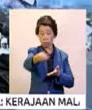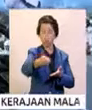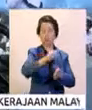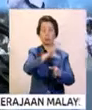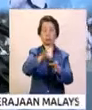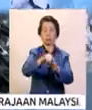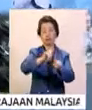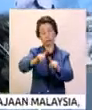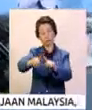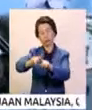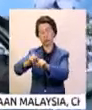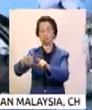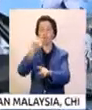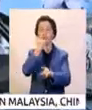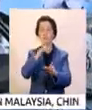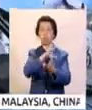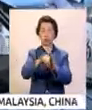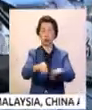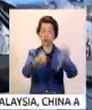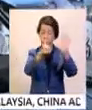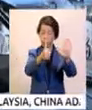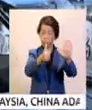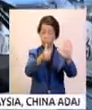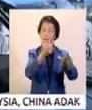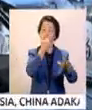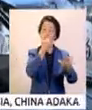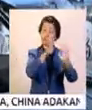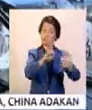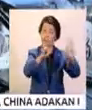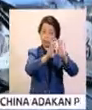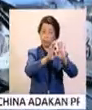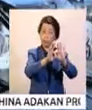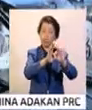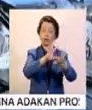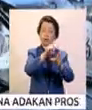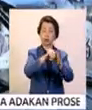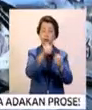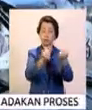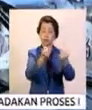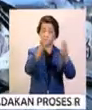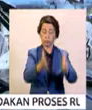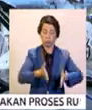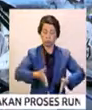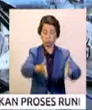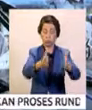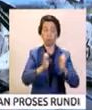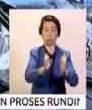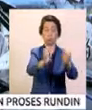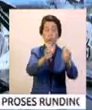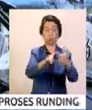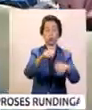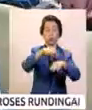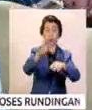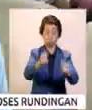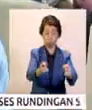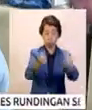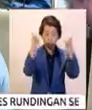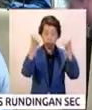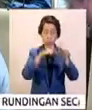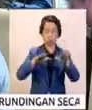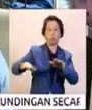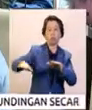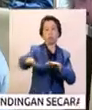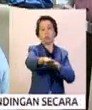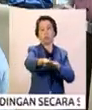melibatkan pelbagai kesalahan, termasuk 6 kesalahan utama, iaitu membabitkan memandu di lorong kecemasan, melebihi had laju,